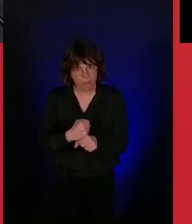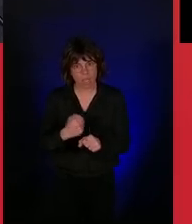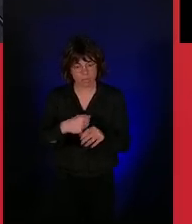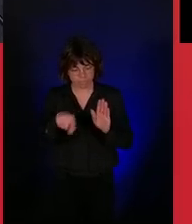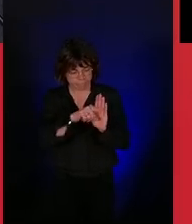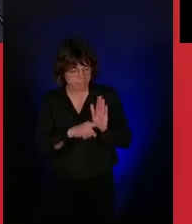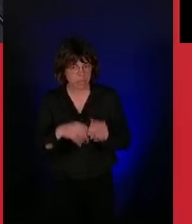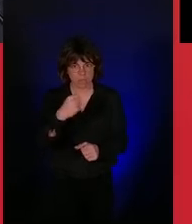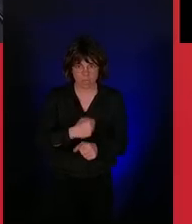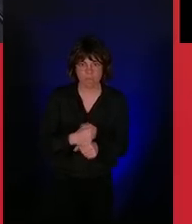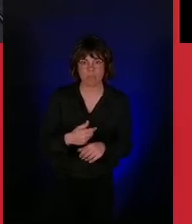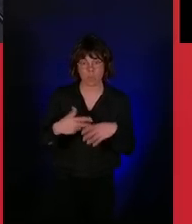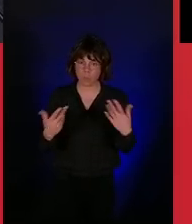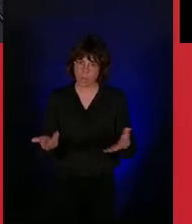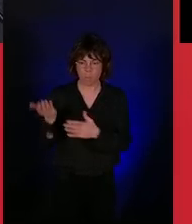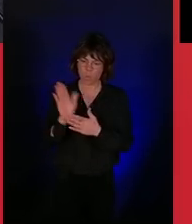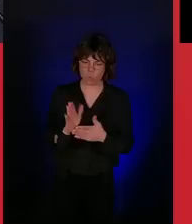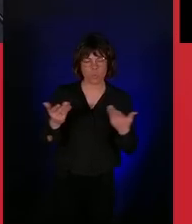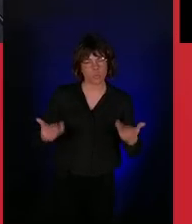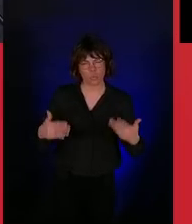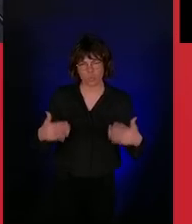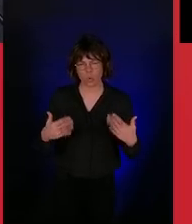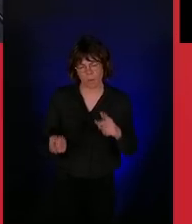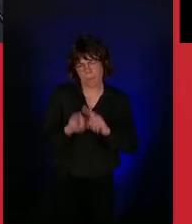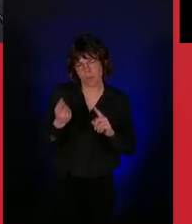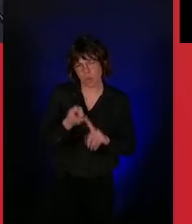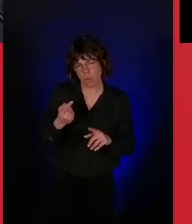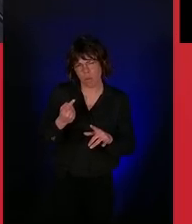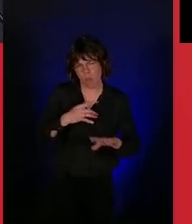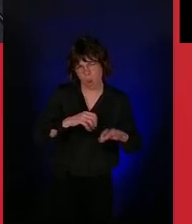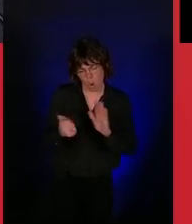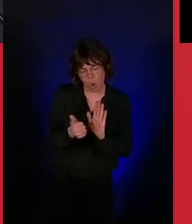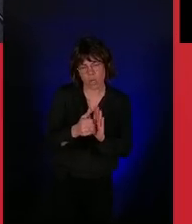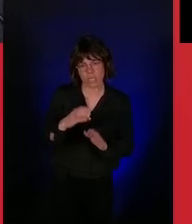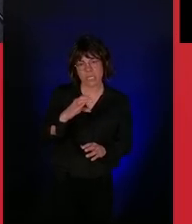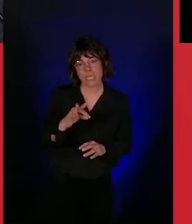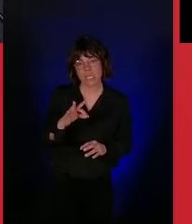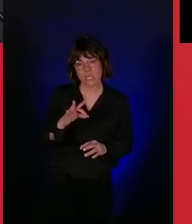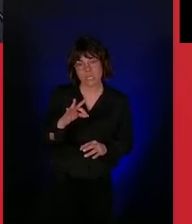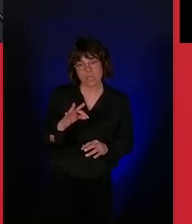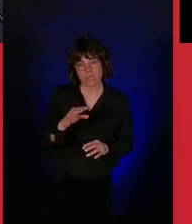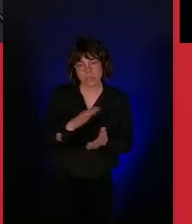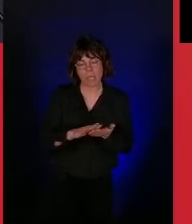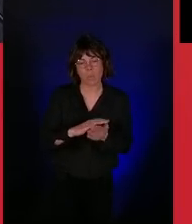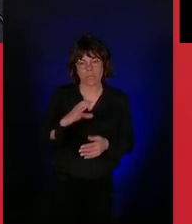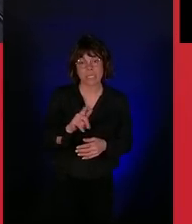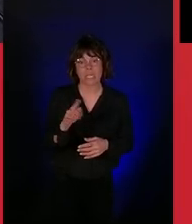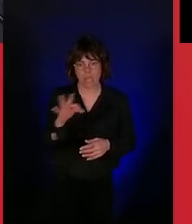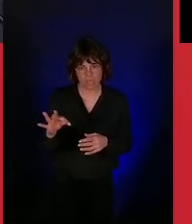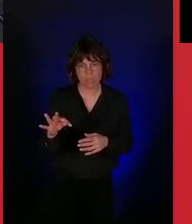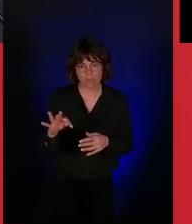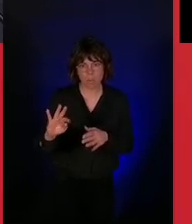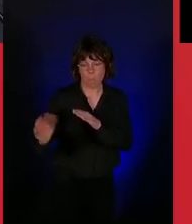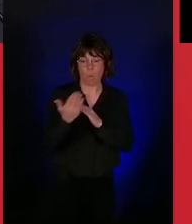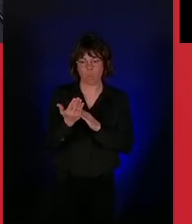conditions de travail qui pointent notamment l'importance des actions de la CGT, de l'entreprise au national, prises